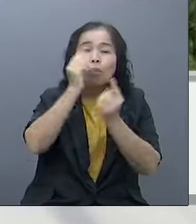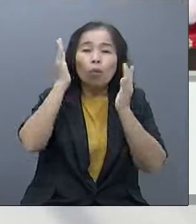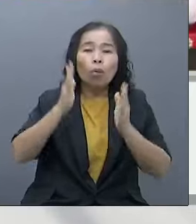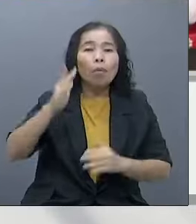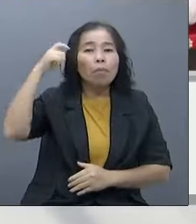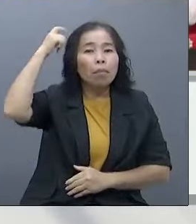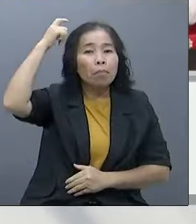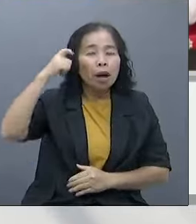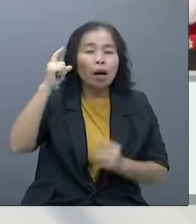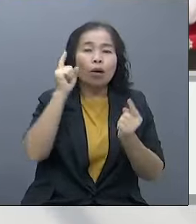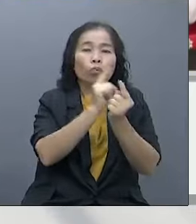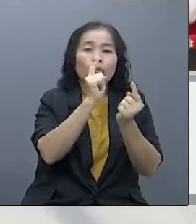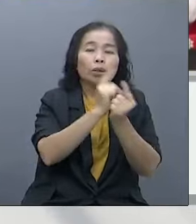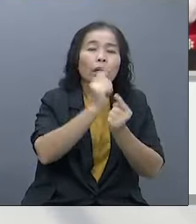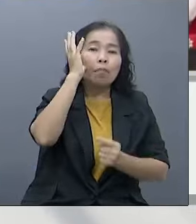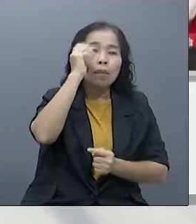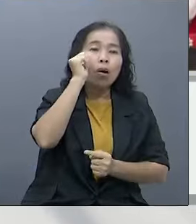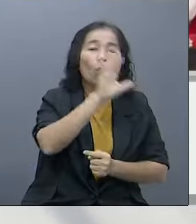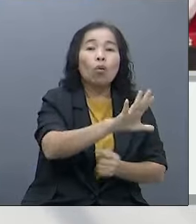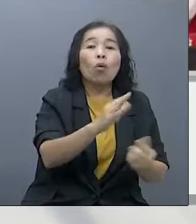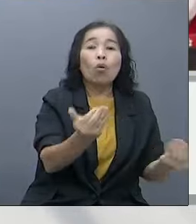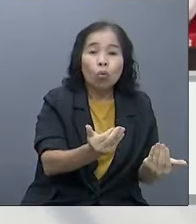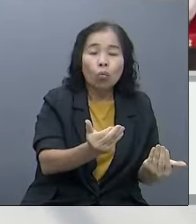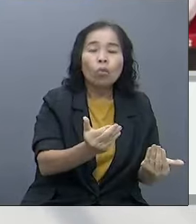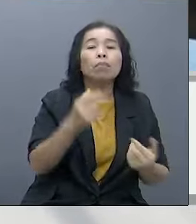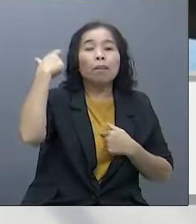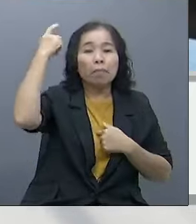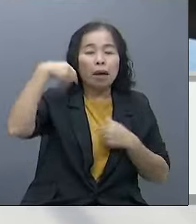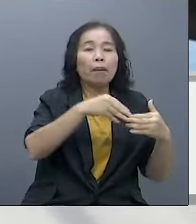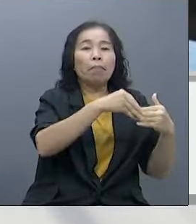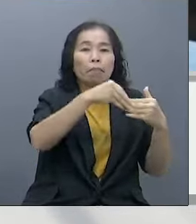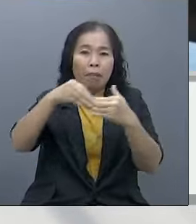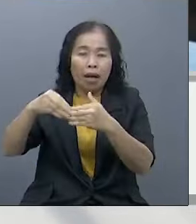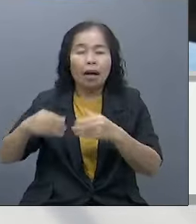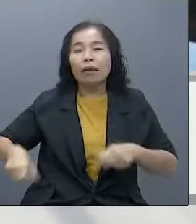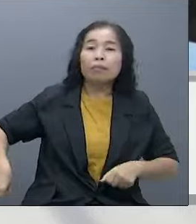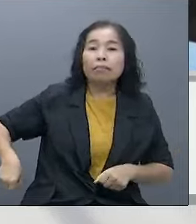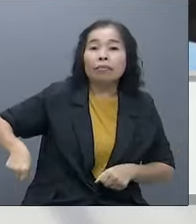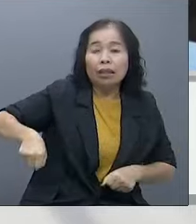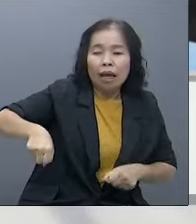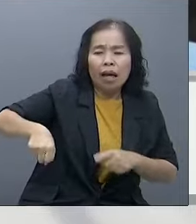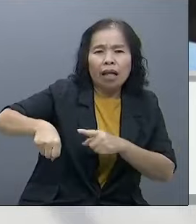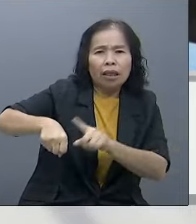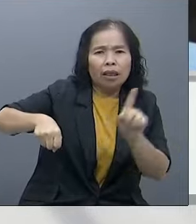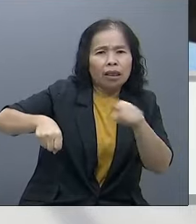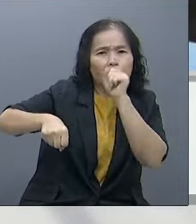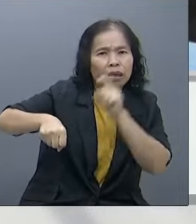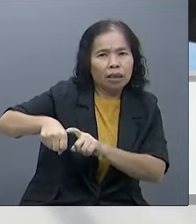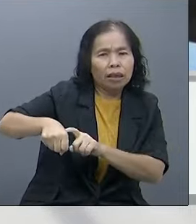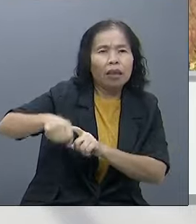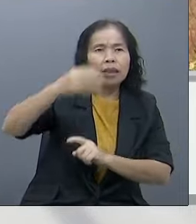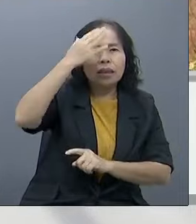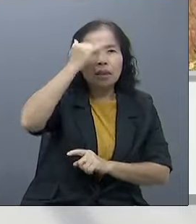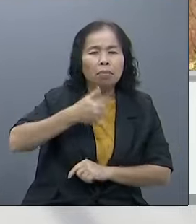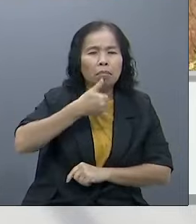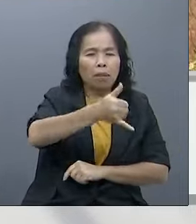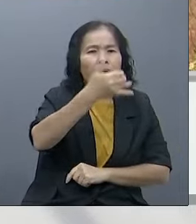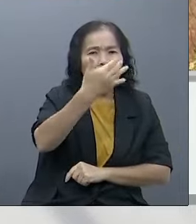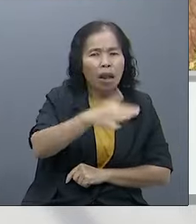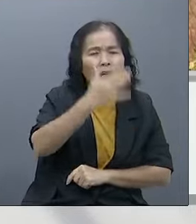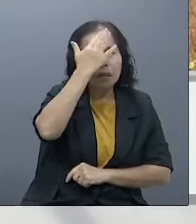จักกับพ่อของน้องจีน่าเนี่ยเป็นคนนำพาน้องไปแต่ก็ยังคงมีปริศนาที่ว่าเคยมาค้นหาที่จุดนี้แล้วทำไมไม่เ